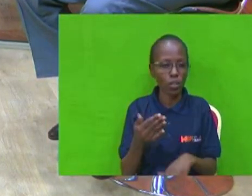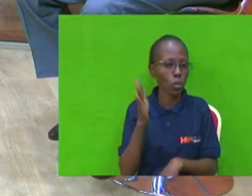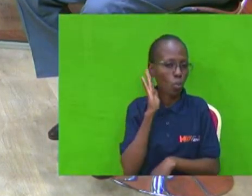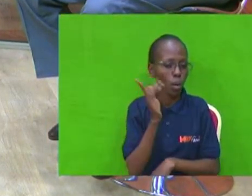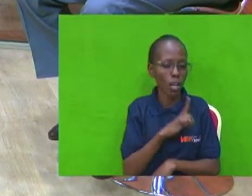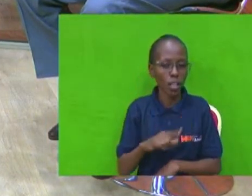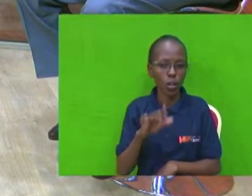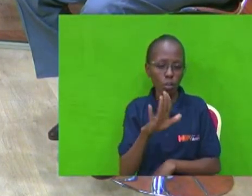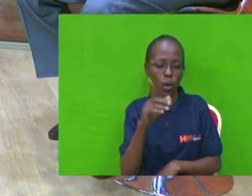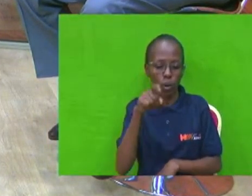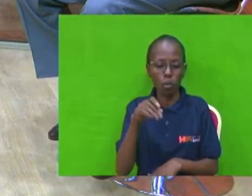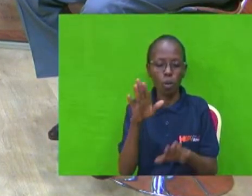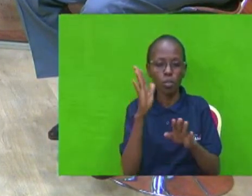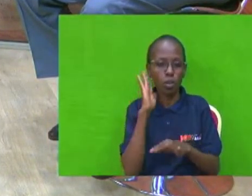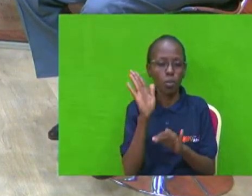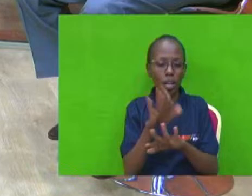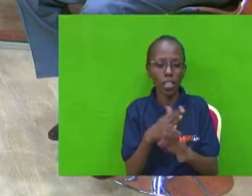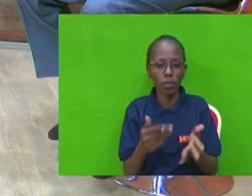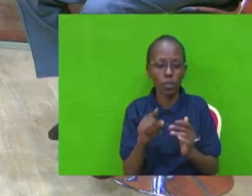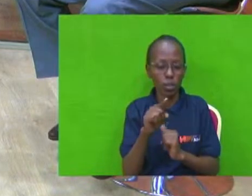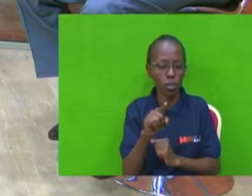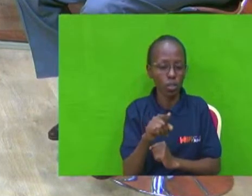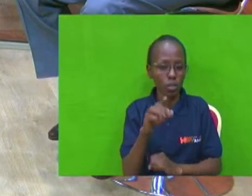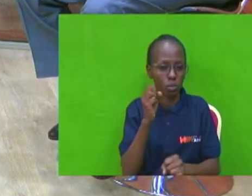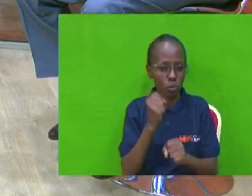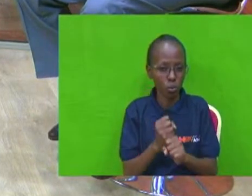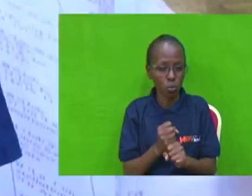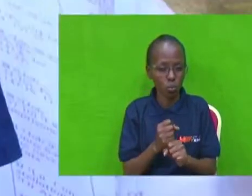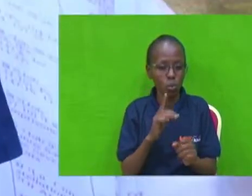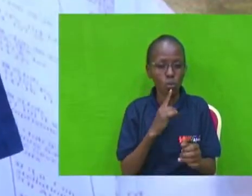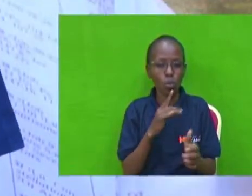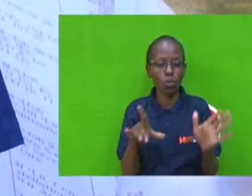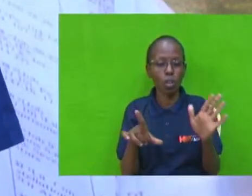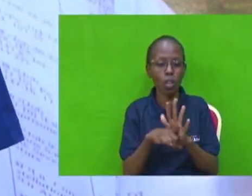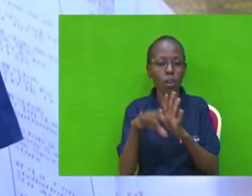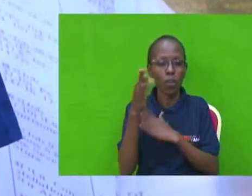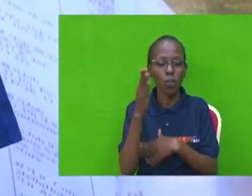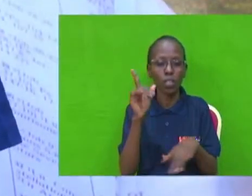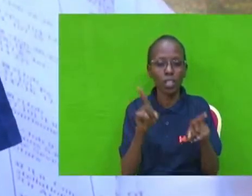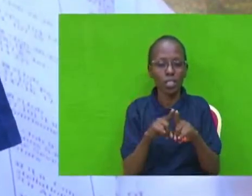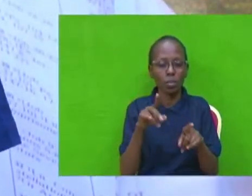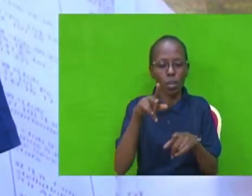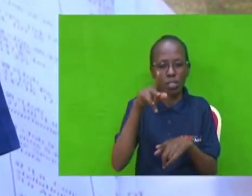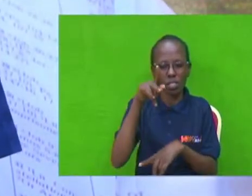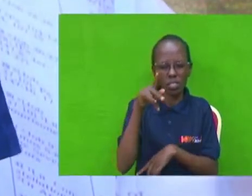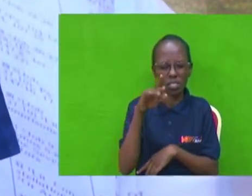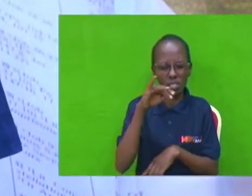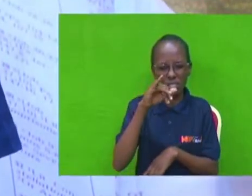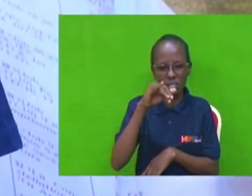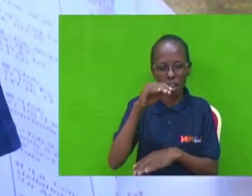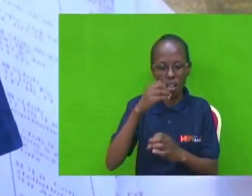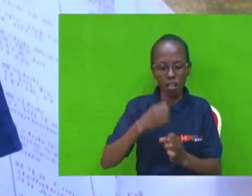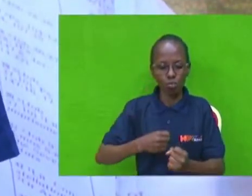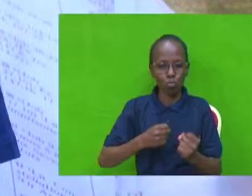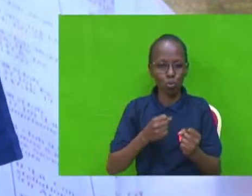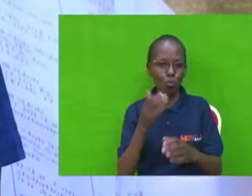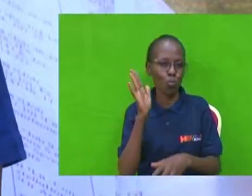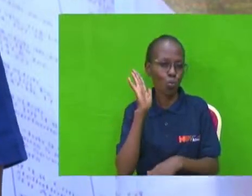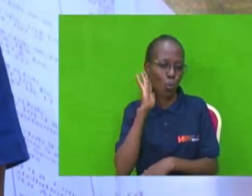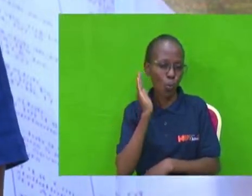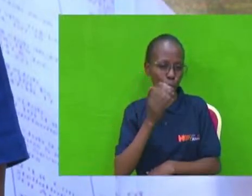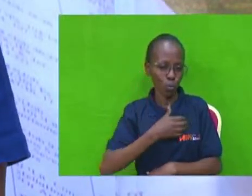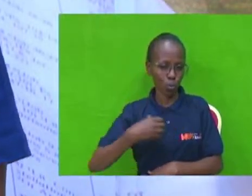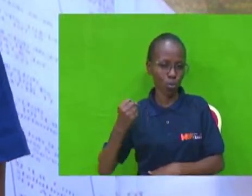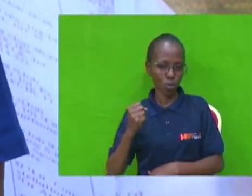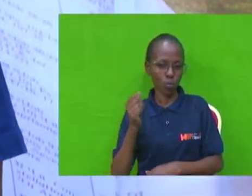inafaa umtii katika kila jambo ambalo unafanywa kwa maamrisho ya Mungu. Kama vile Yusufu alikuwa mtiifu. Yaani mwaminifu kiasi kwamba ile jela kama ungekuwa na